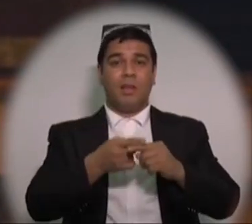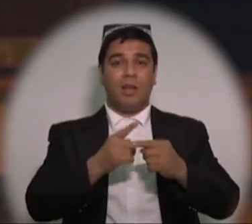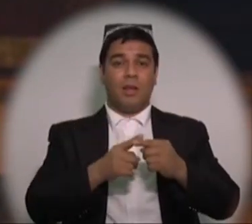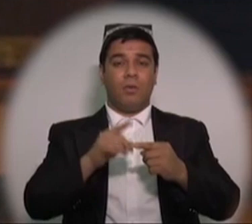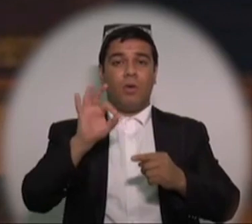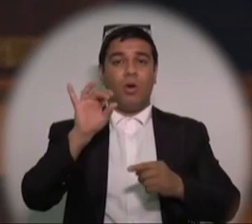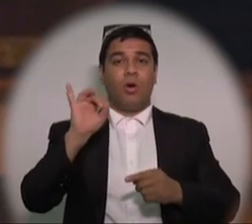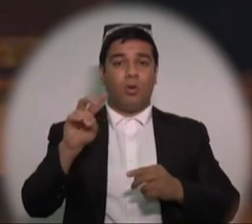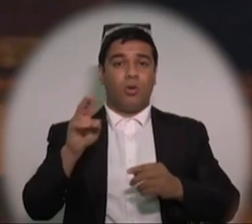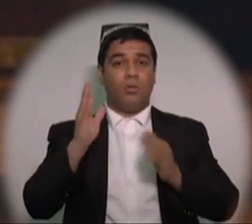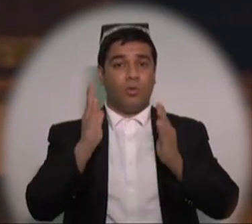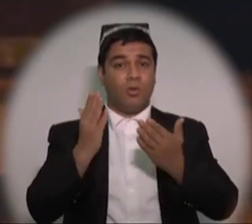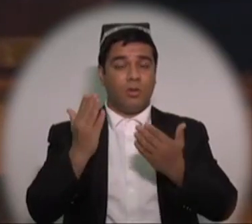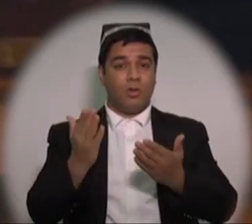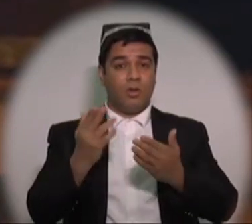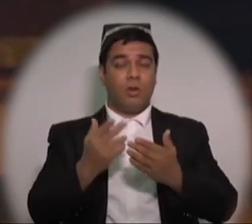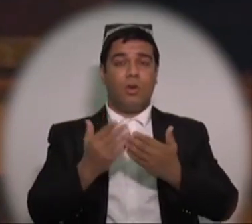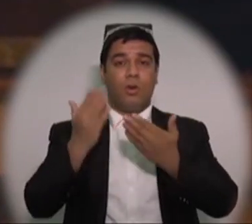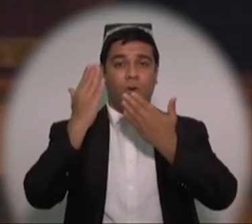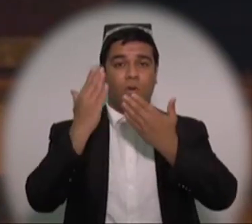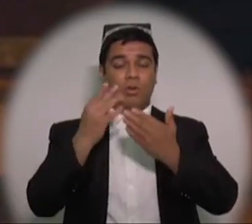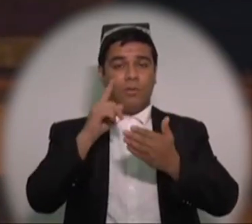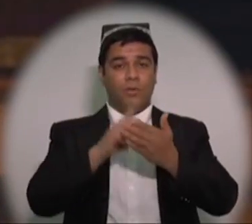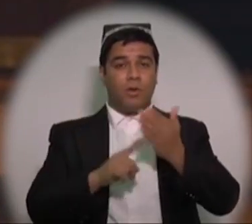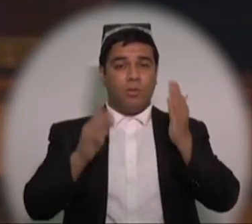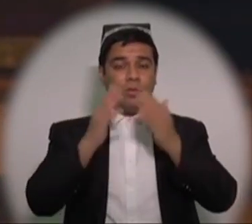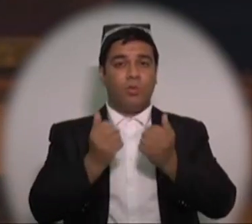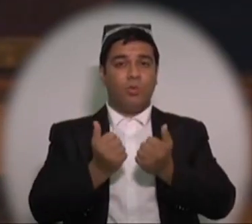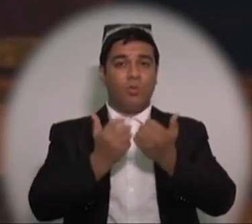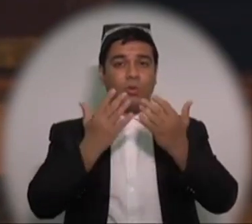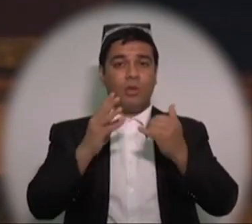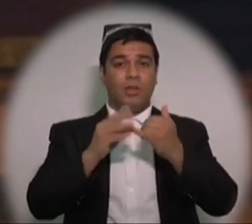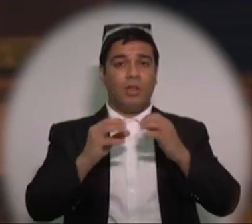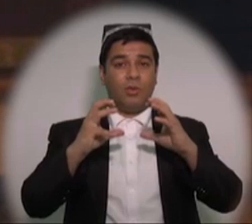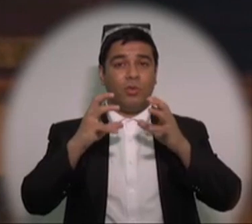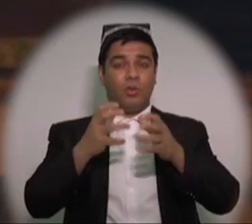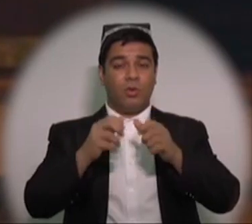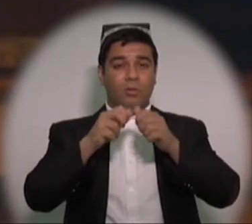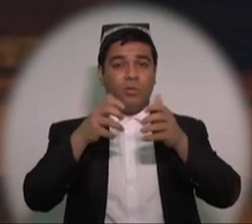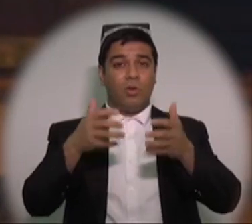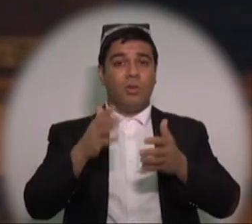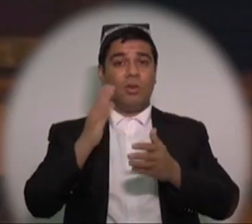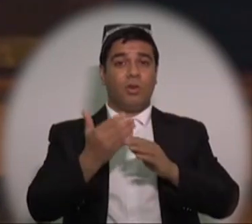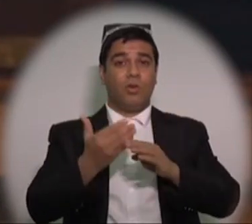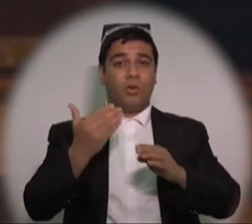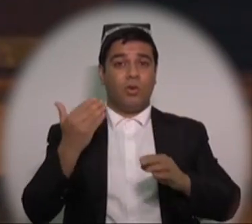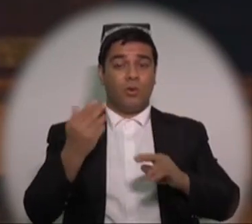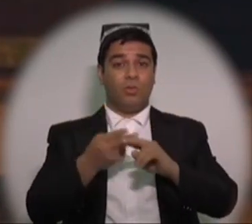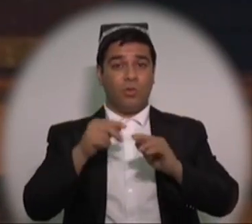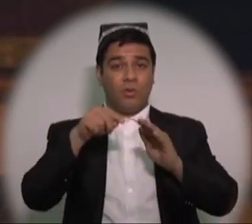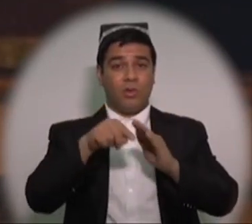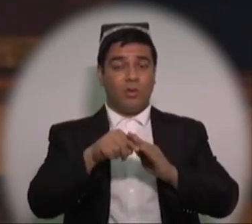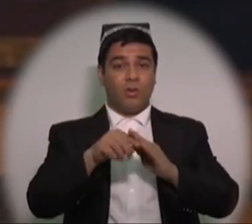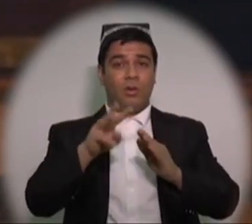orolini oladigan bo'lsak, Alloh taolo islom nuri bilan yer yuzini munavvar qilishdan oldin bu